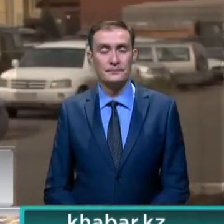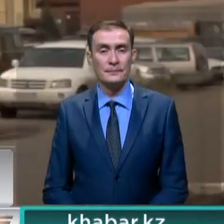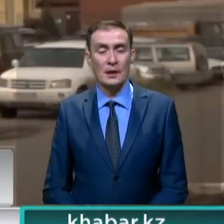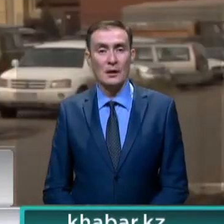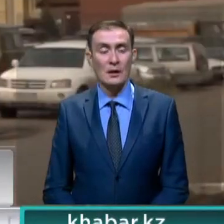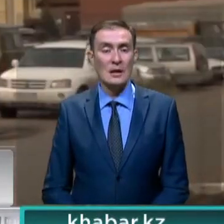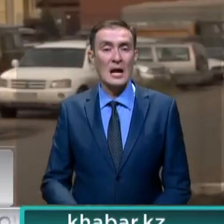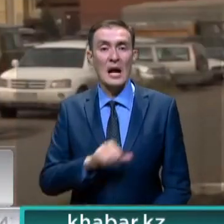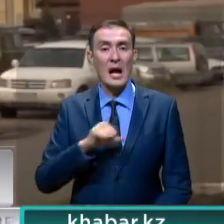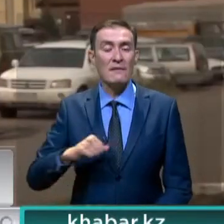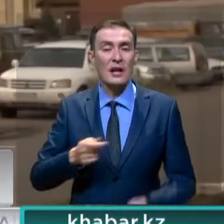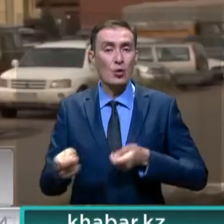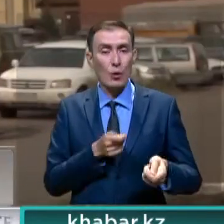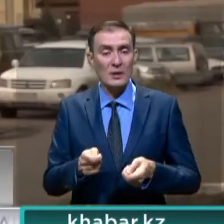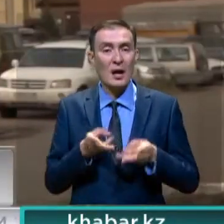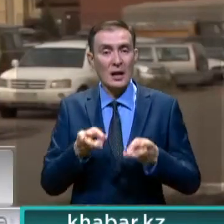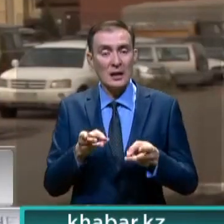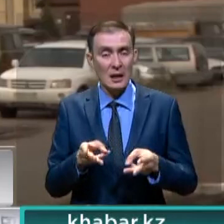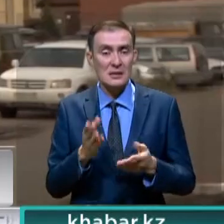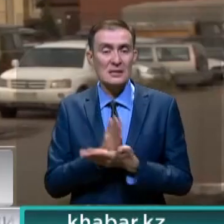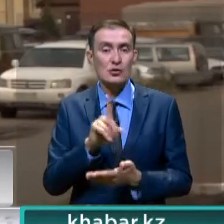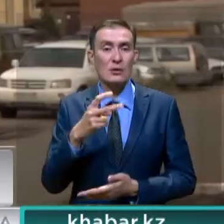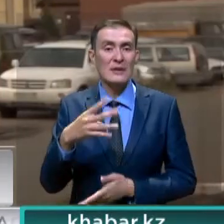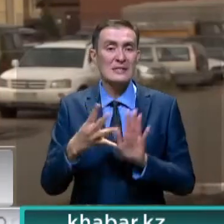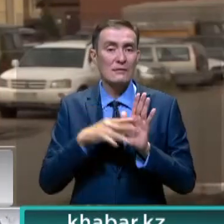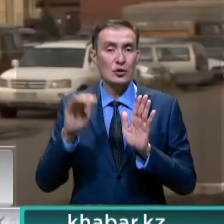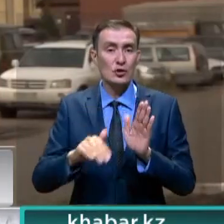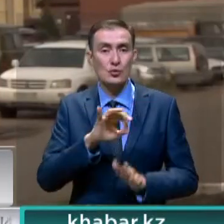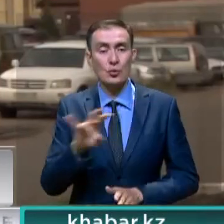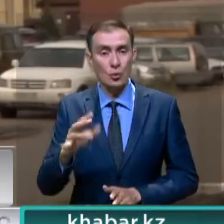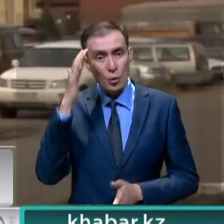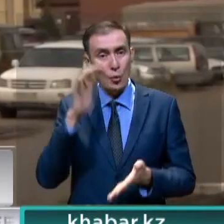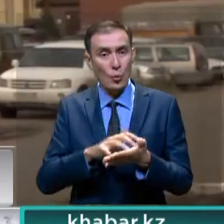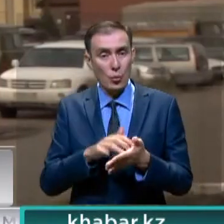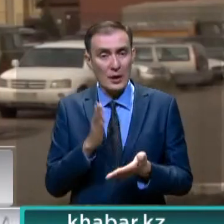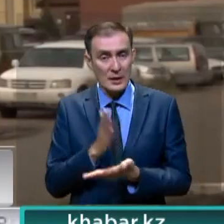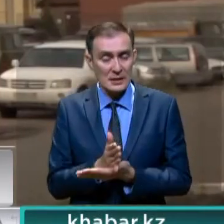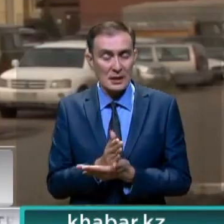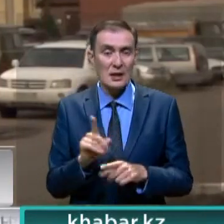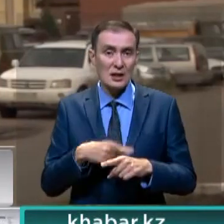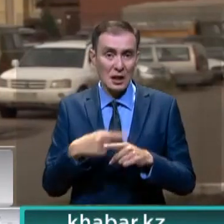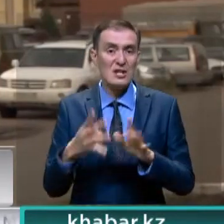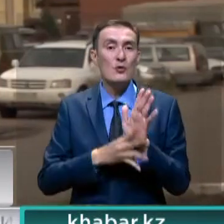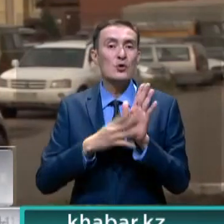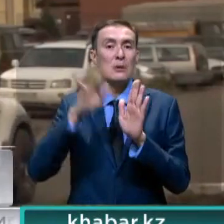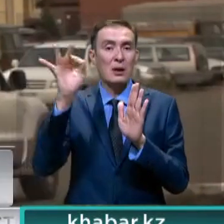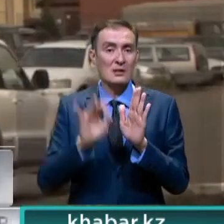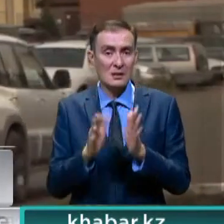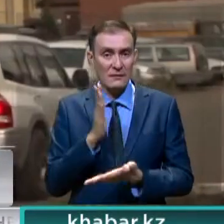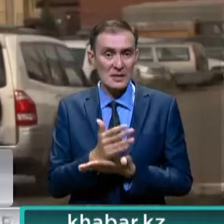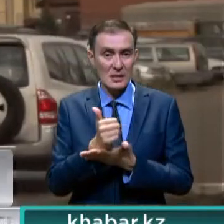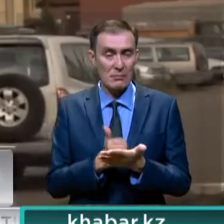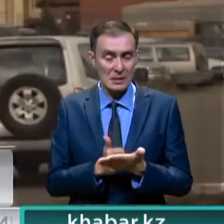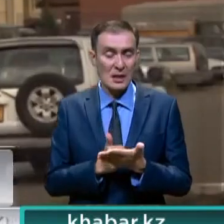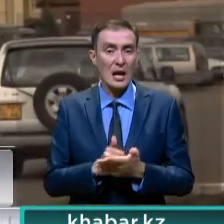Для автономных котельных поставлено 129 тысяч тонн угля или 90%.